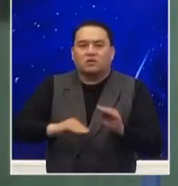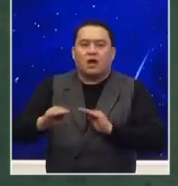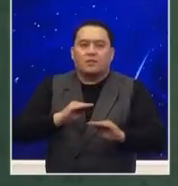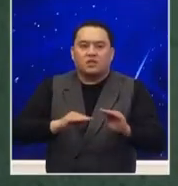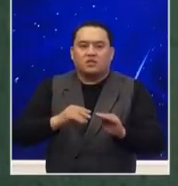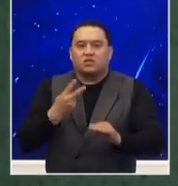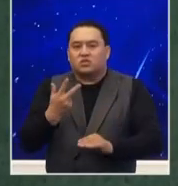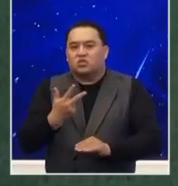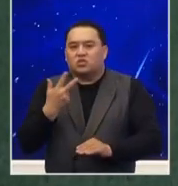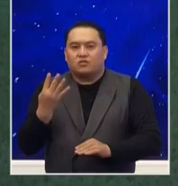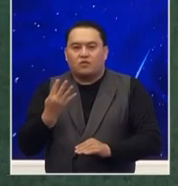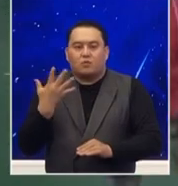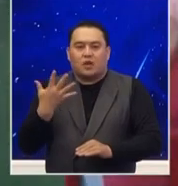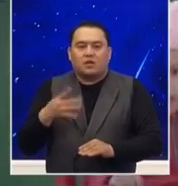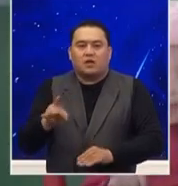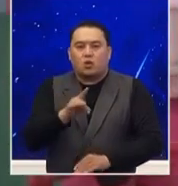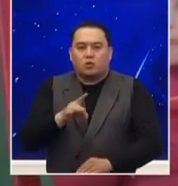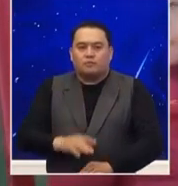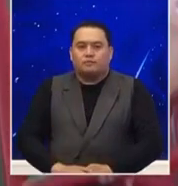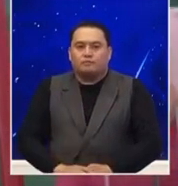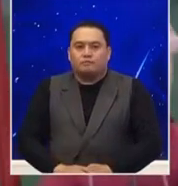4 и 5 микрорайоны Капшагая.